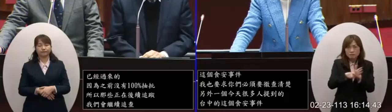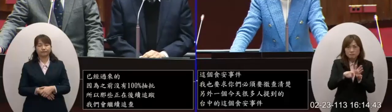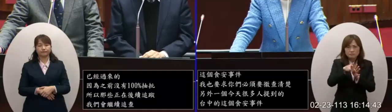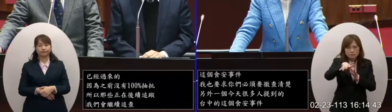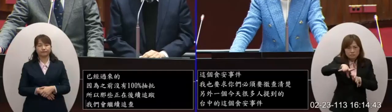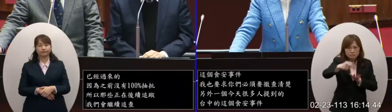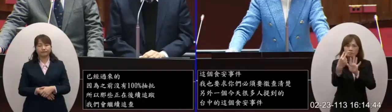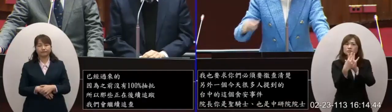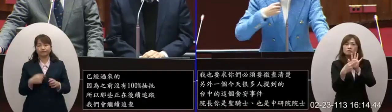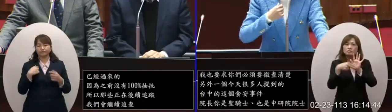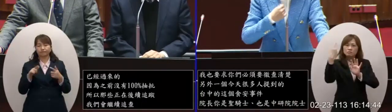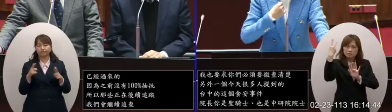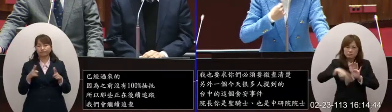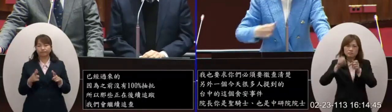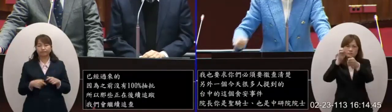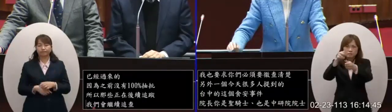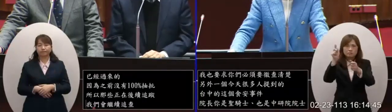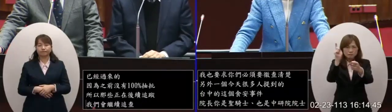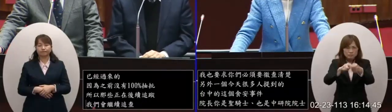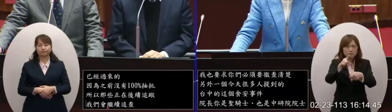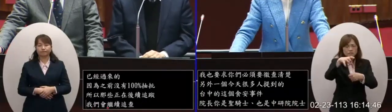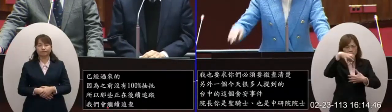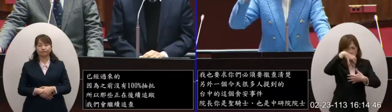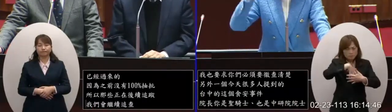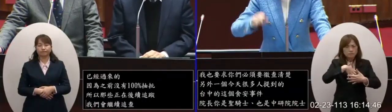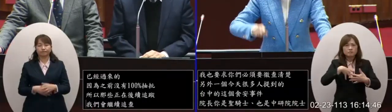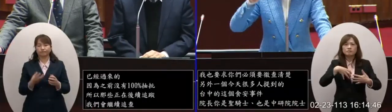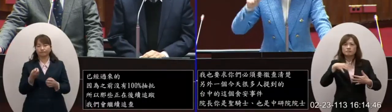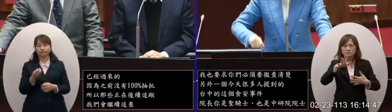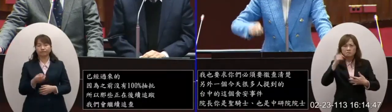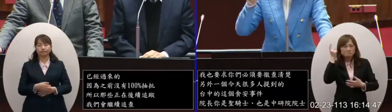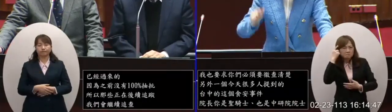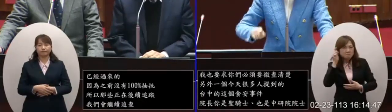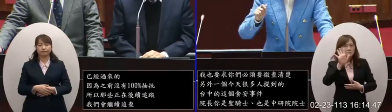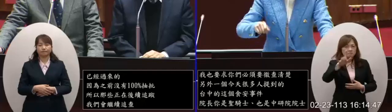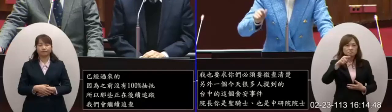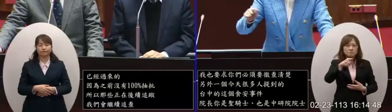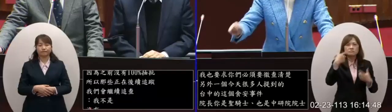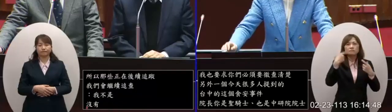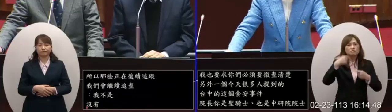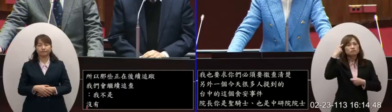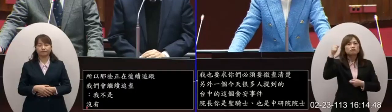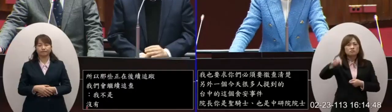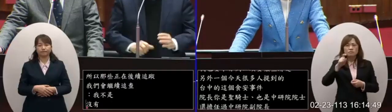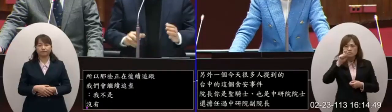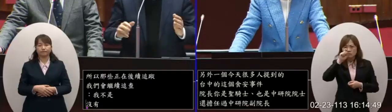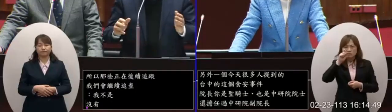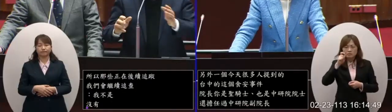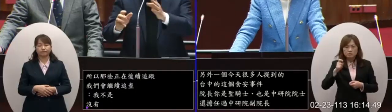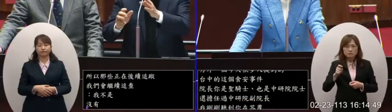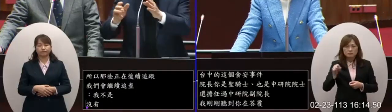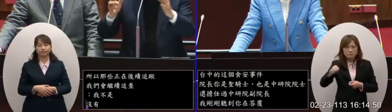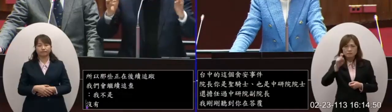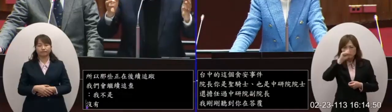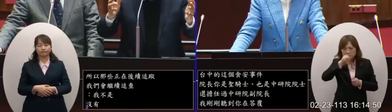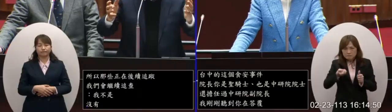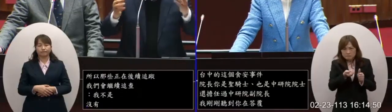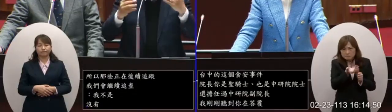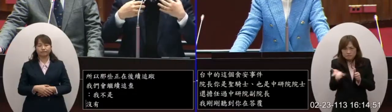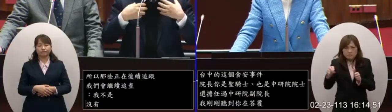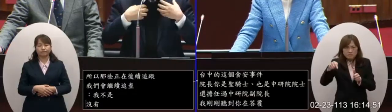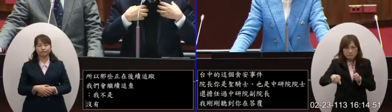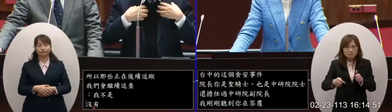靶，你已经心中有心证了， 没有， 就是认定这件事情就是实验室污染，是不是？